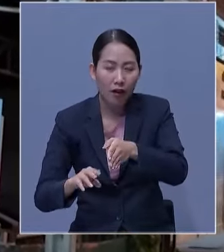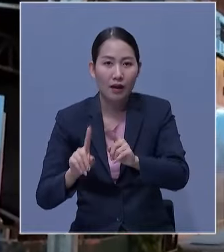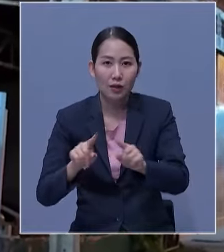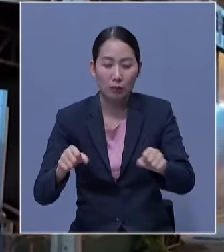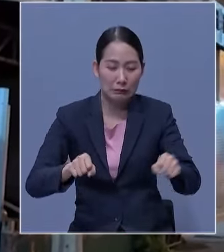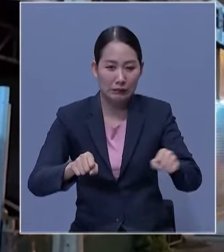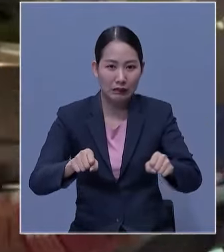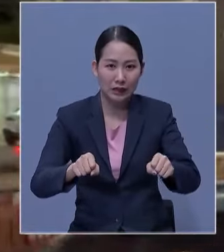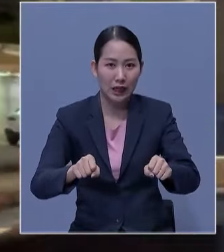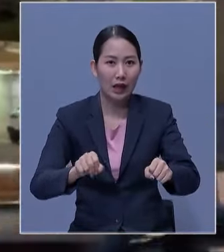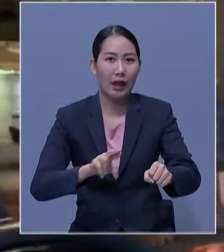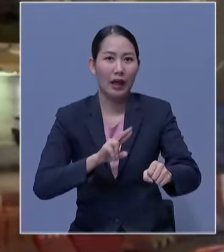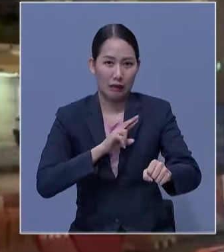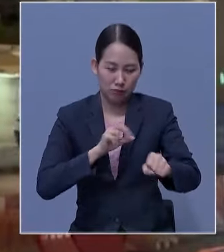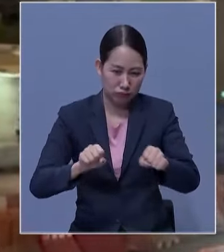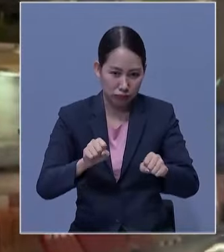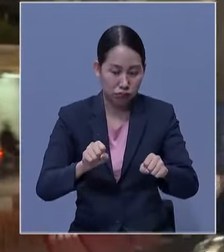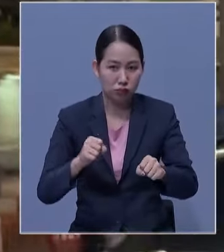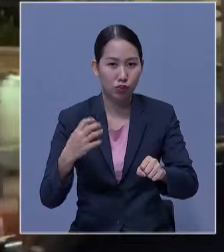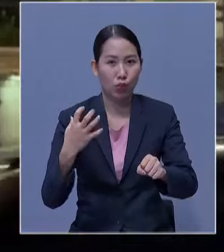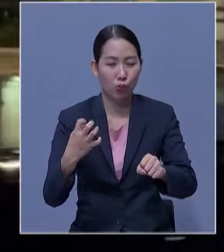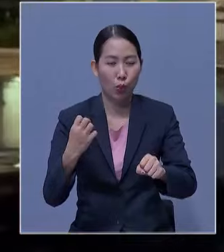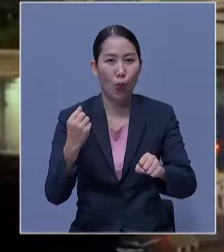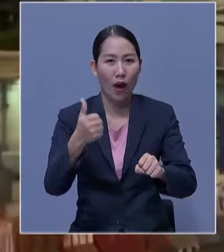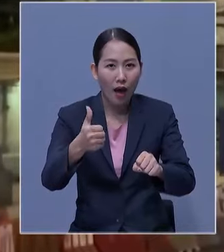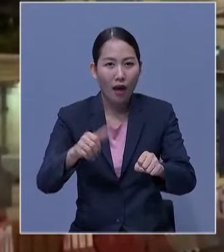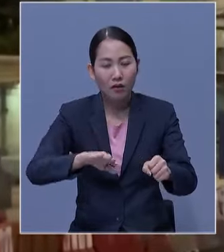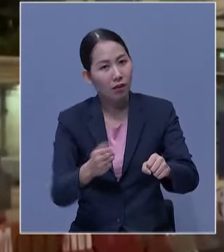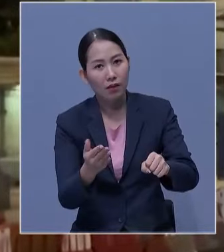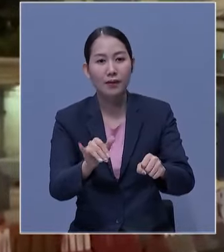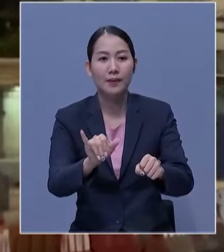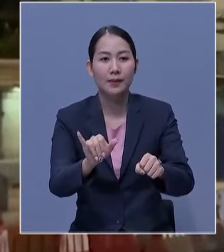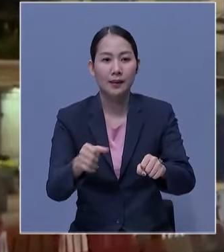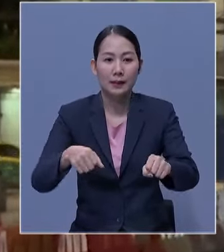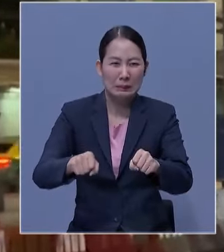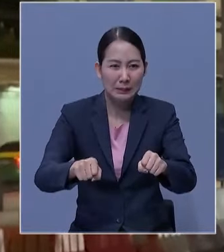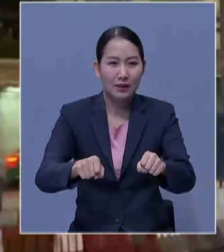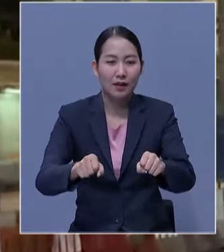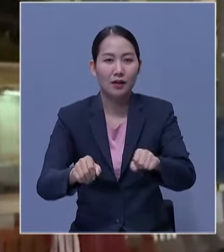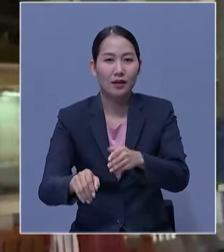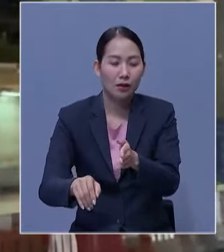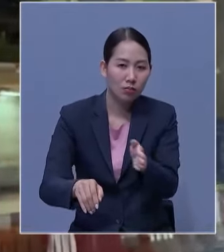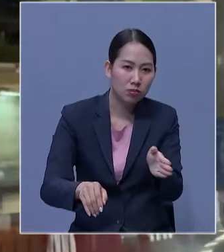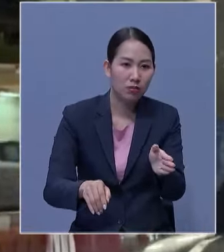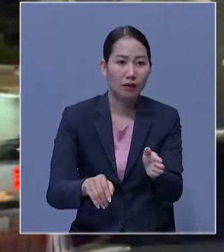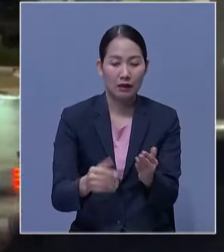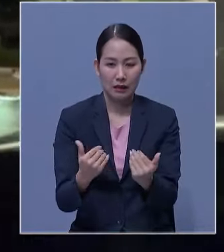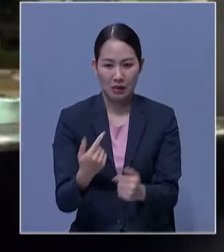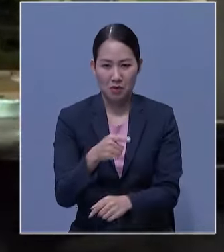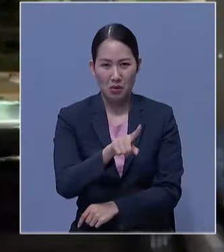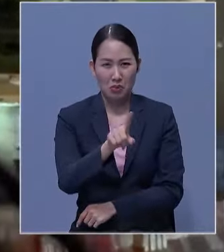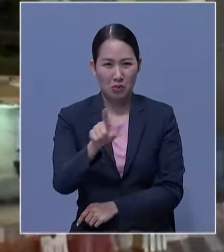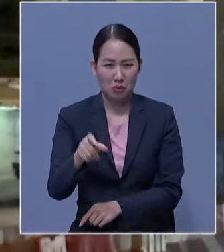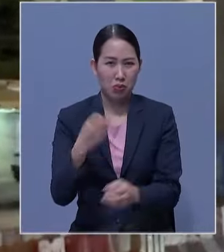ถอยู่ถ้าไม่งนล้มไปก็จะเป็อุปติเหตุทรายแรงกว่านี้นะคะทีนี้พบว่ามีผู้เสียหายทั้งหมด 10